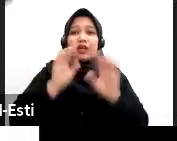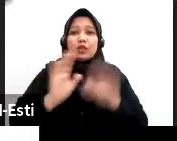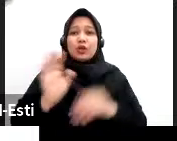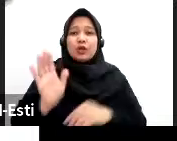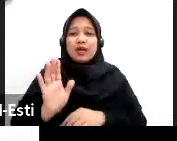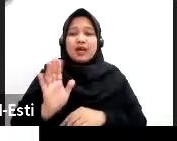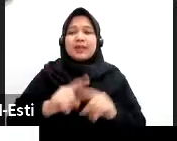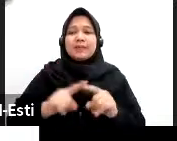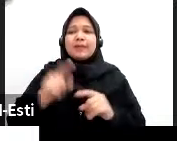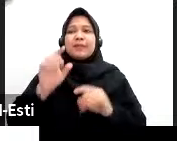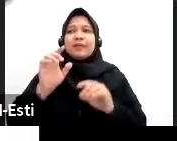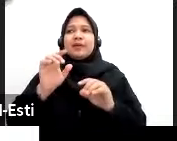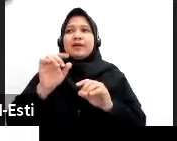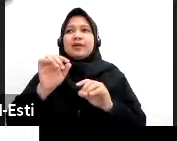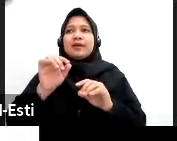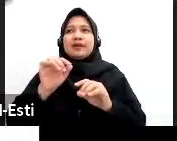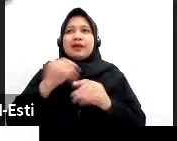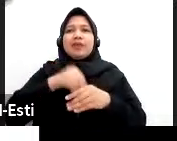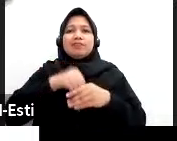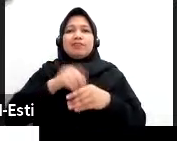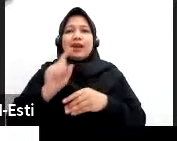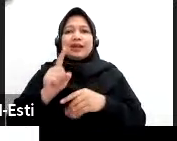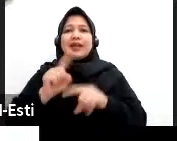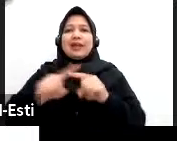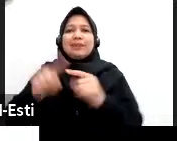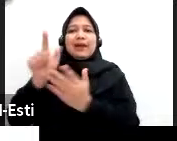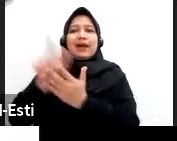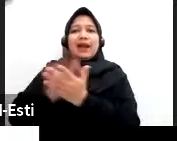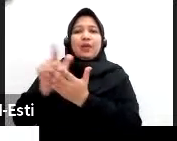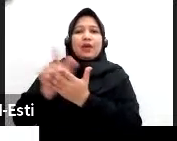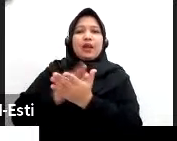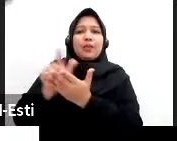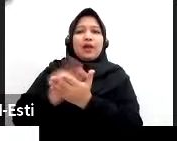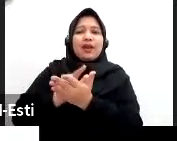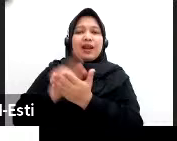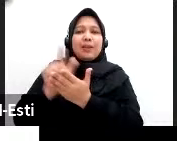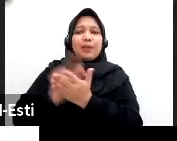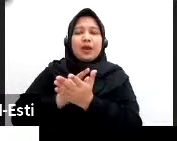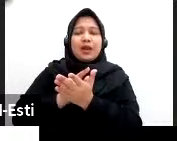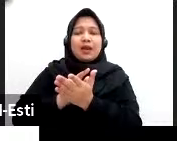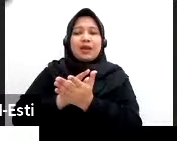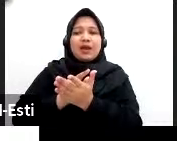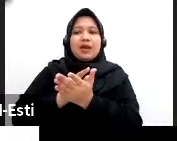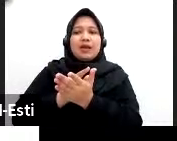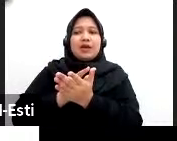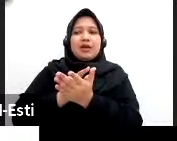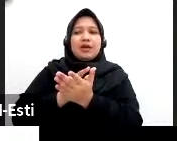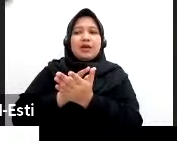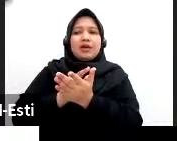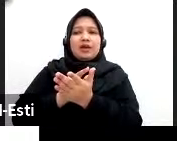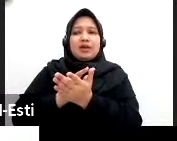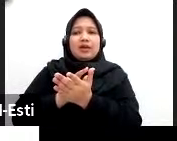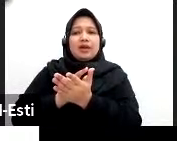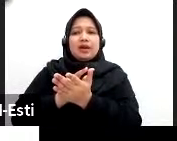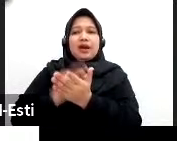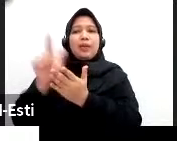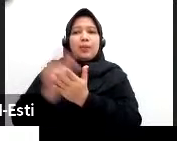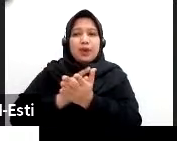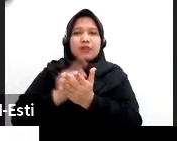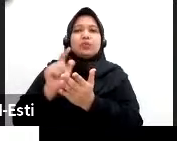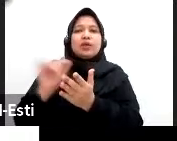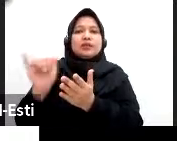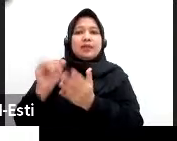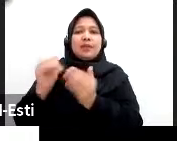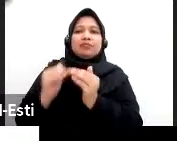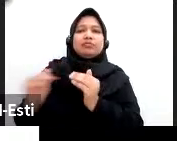konsumen yang masuk ke dalam ovum di commerce maupun mau ke form pengaduan yang lain doakan akan naik secara signifikan